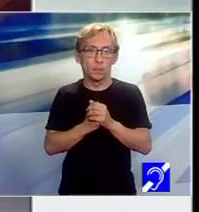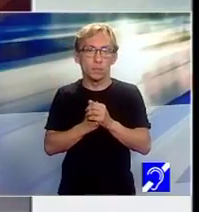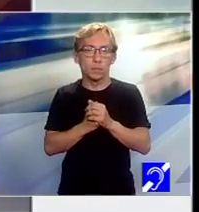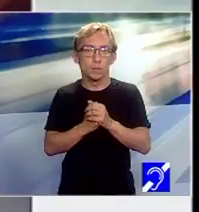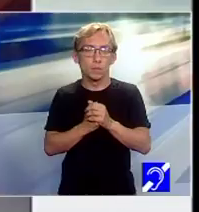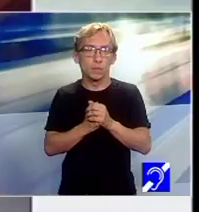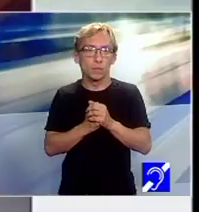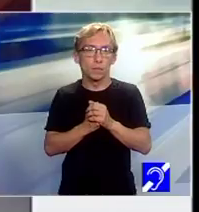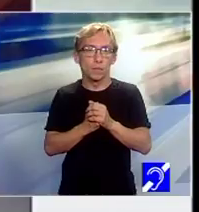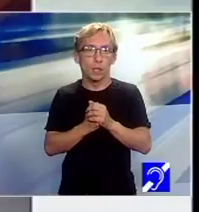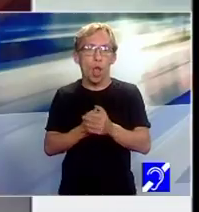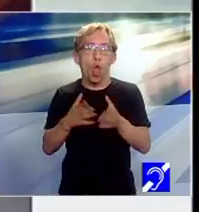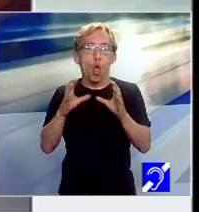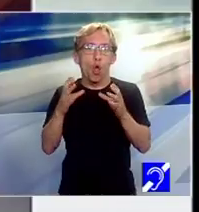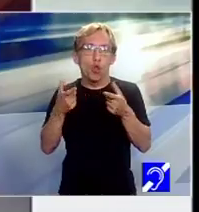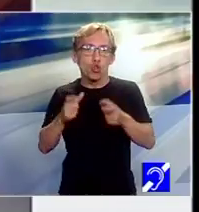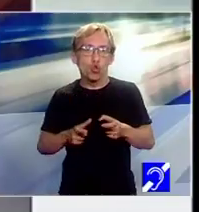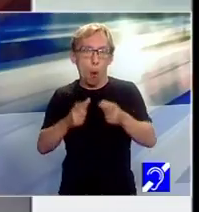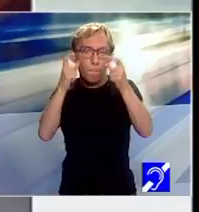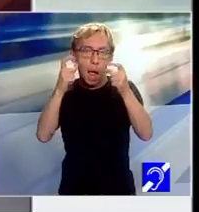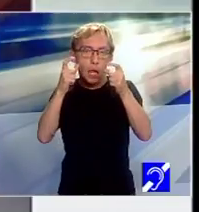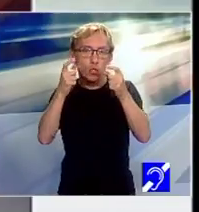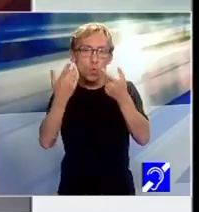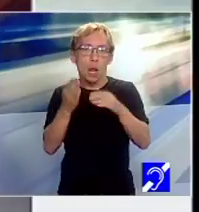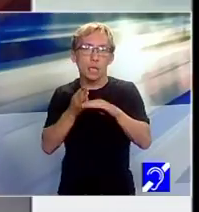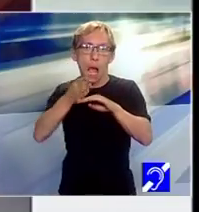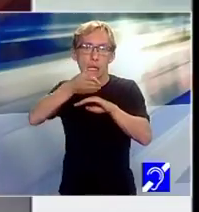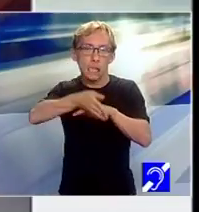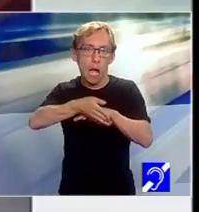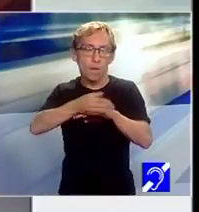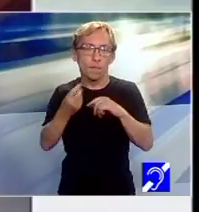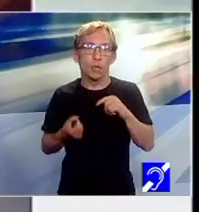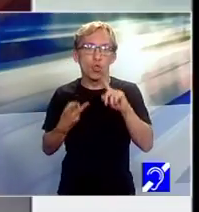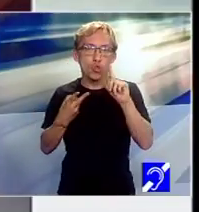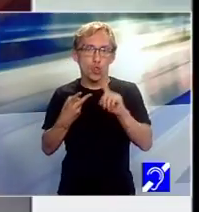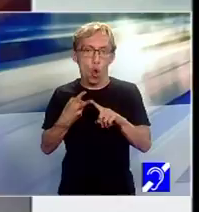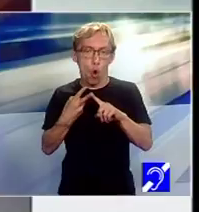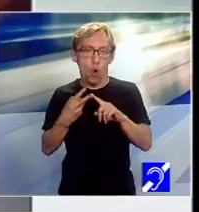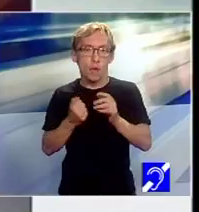8, domeniul de intervenție 2 și